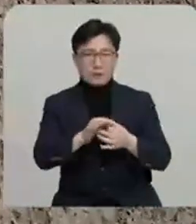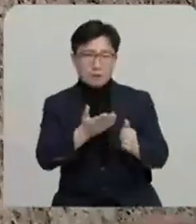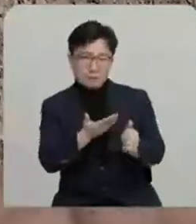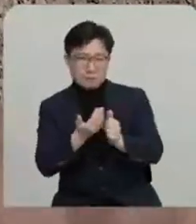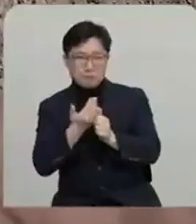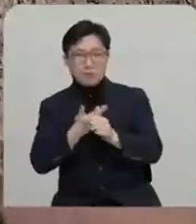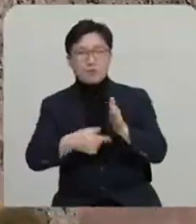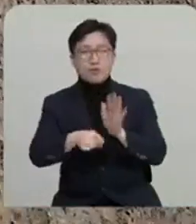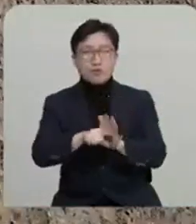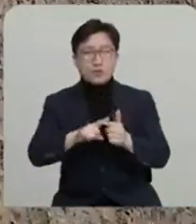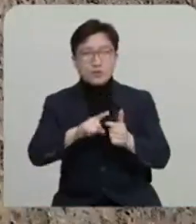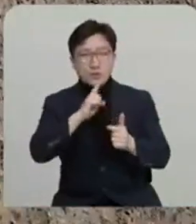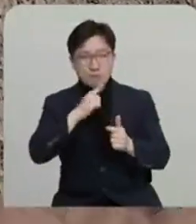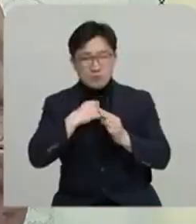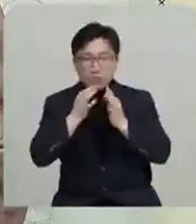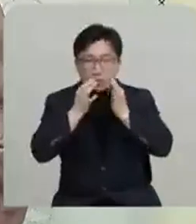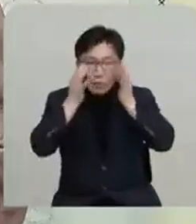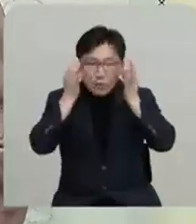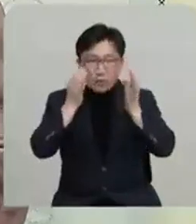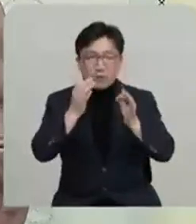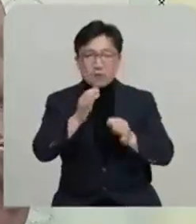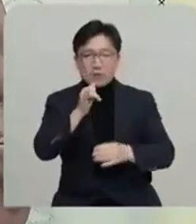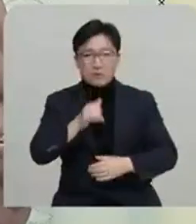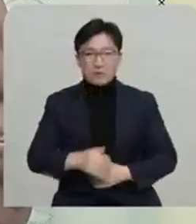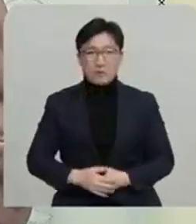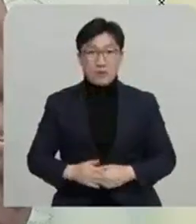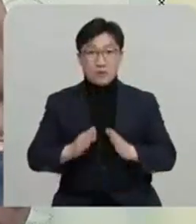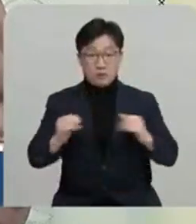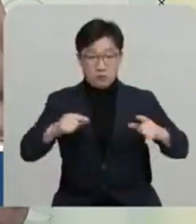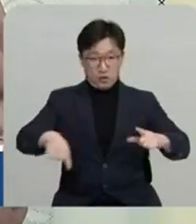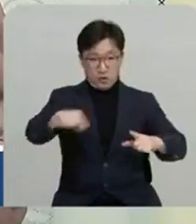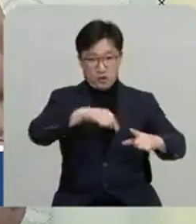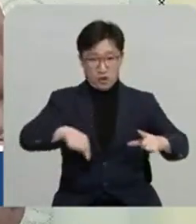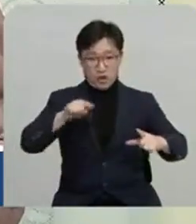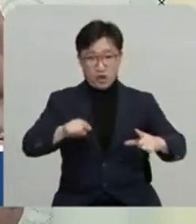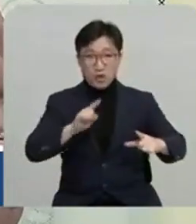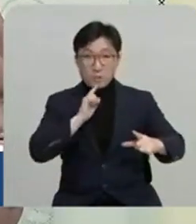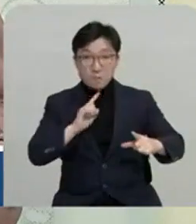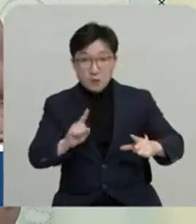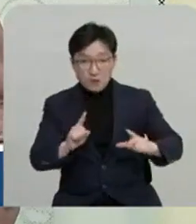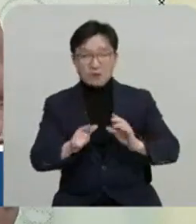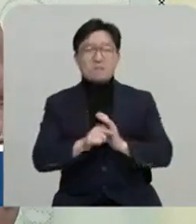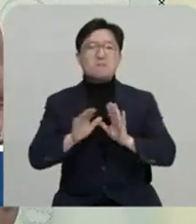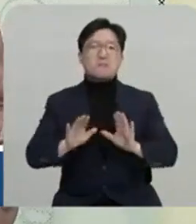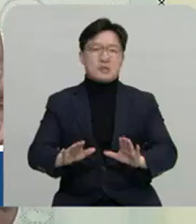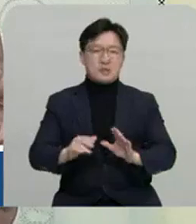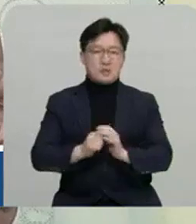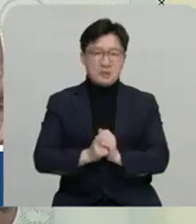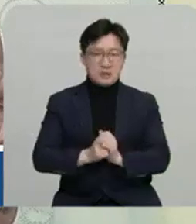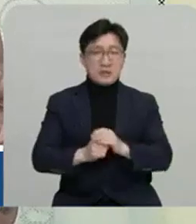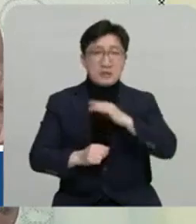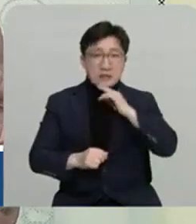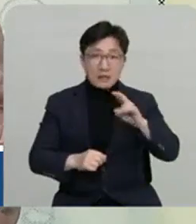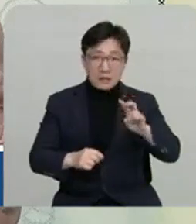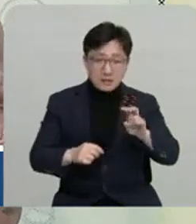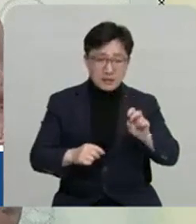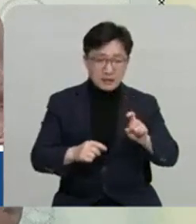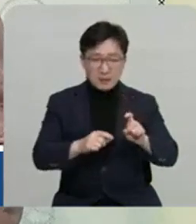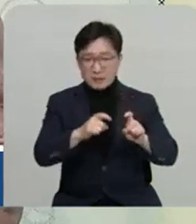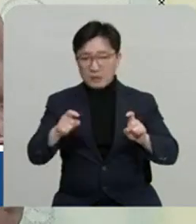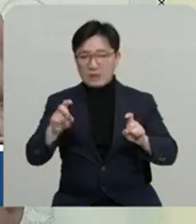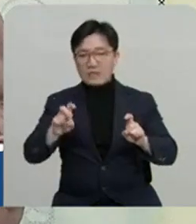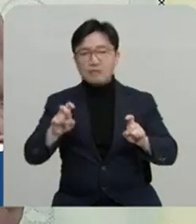이끌어내려 애쓰고 있습니다. 전북 전체 헌혈자의 65%가량이 10대에서 20대입니다. 이